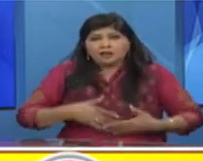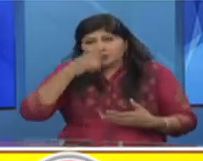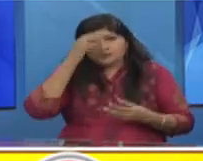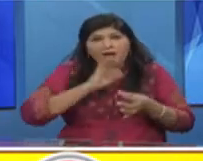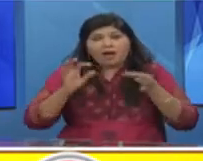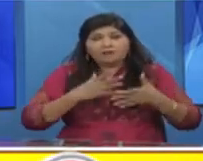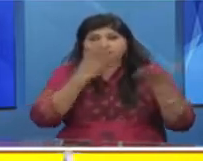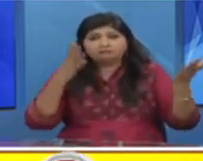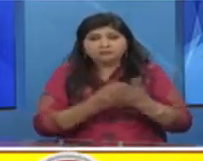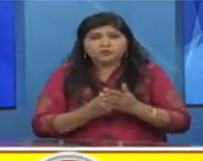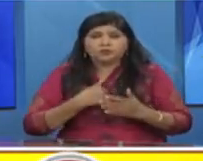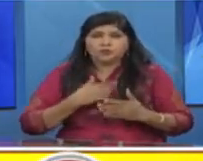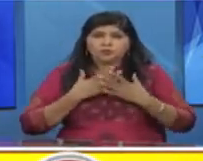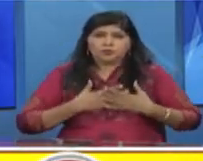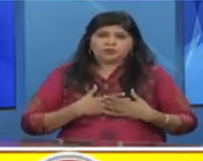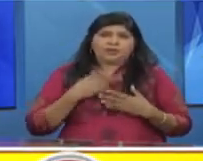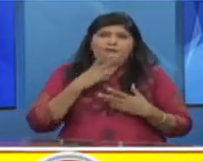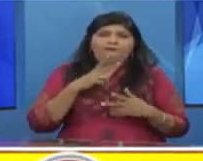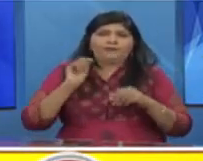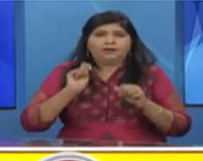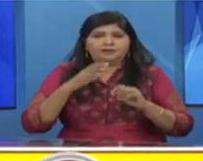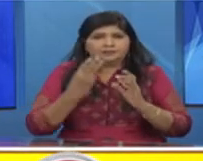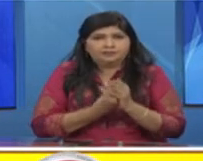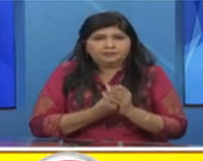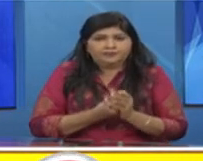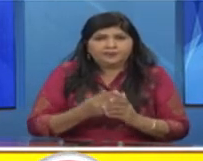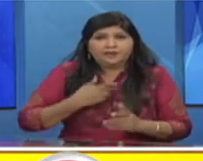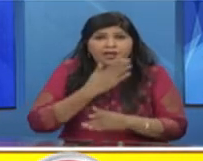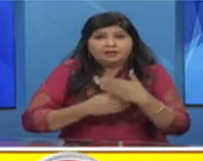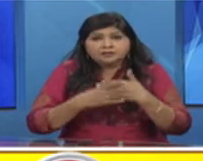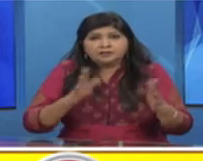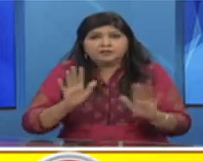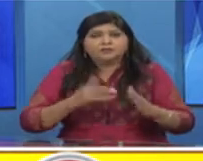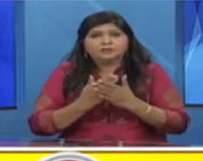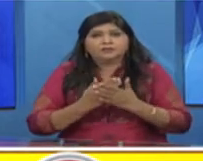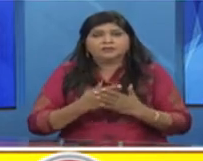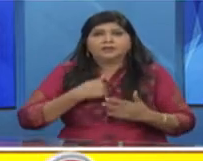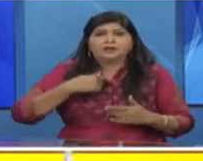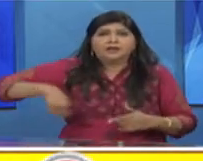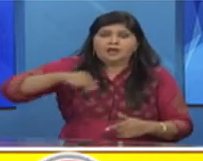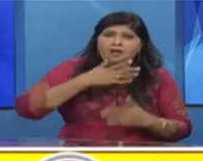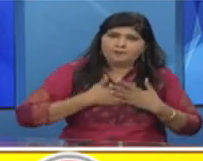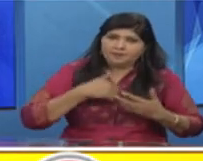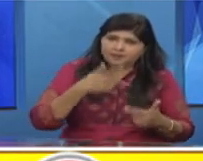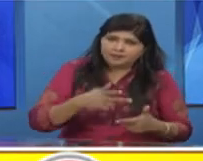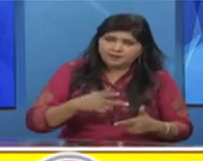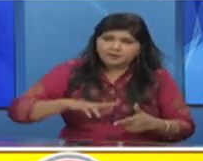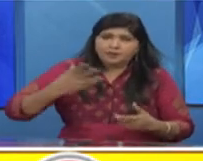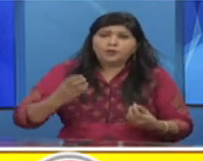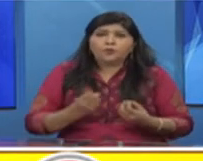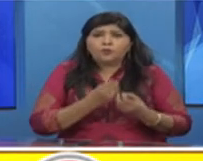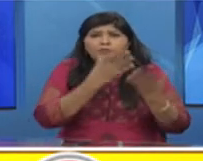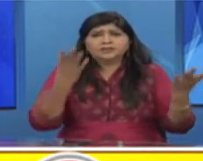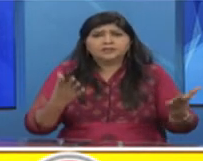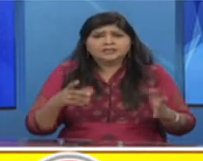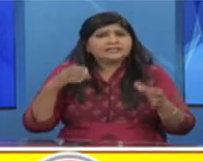लग जाती है, कहीं इंजरी हो जाती है। मेरा आप सबसे आग्रह है कि खुद को भी संभालिए और उत्सव को बड़े